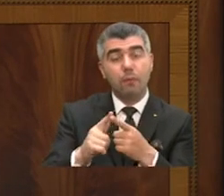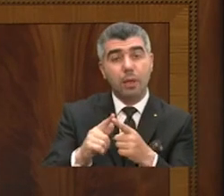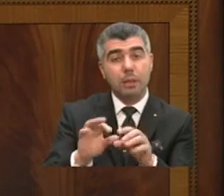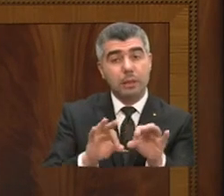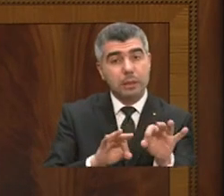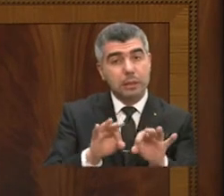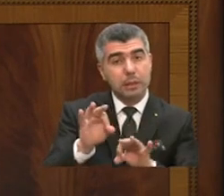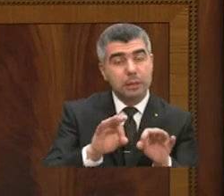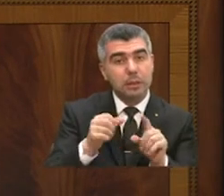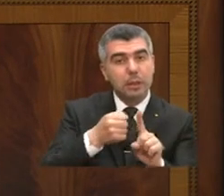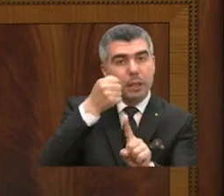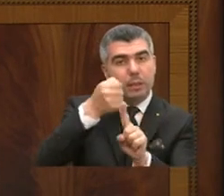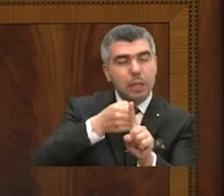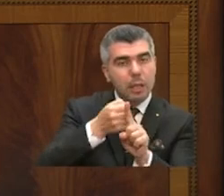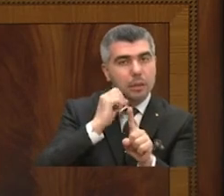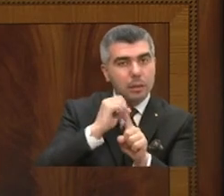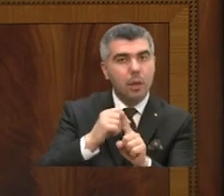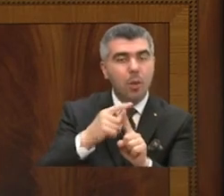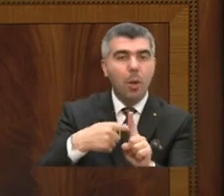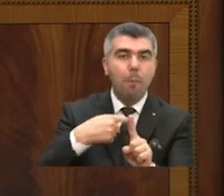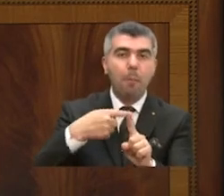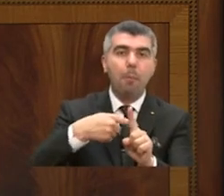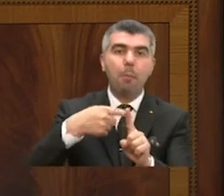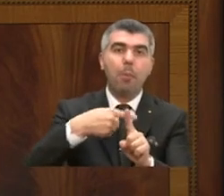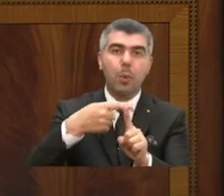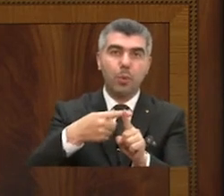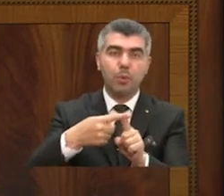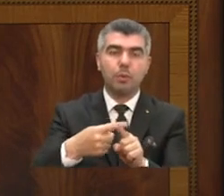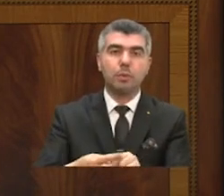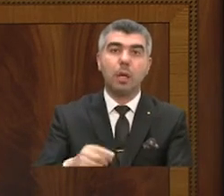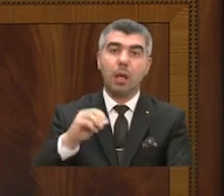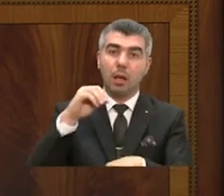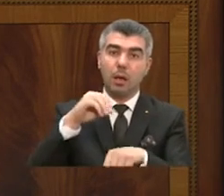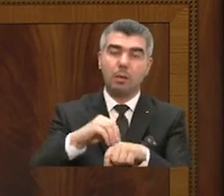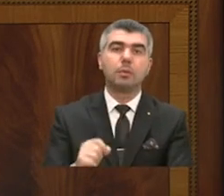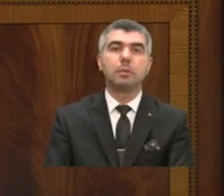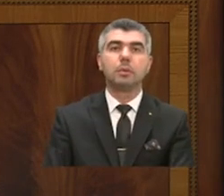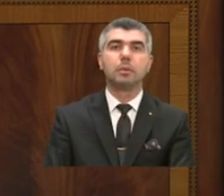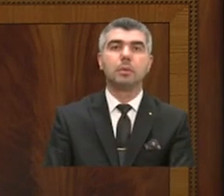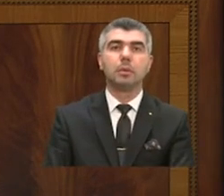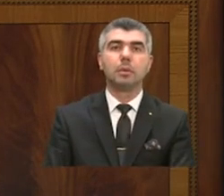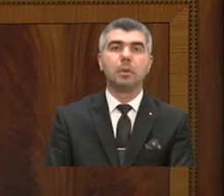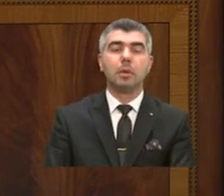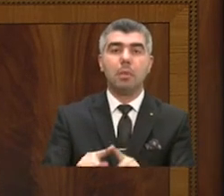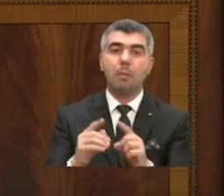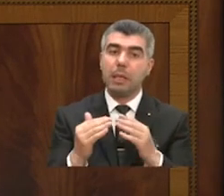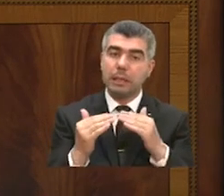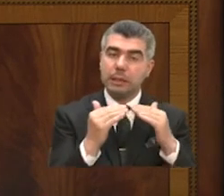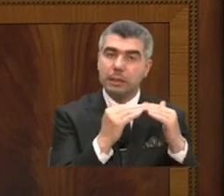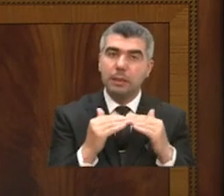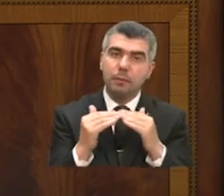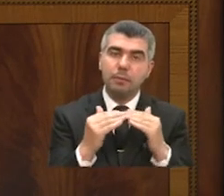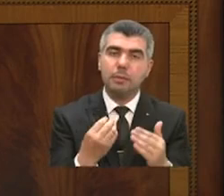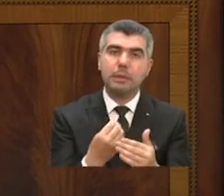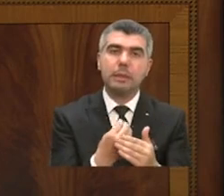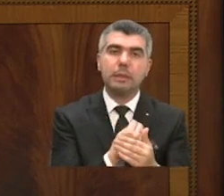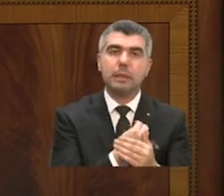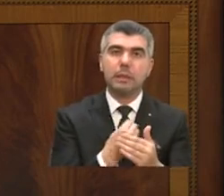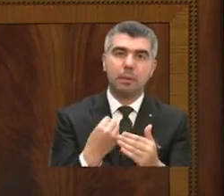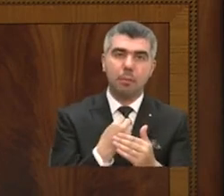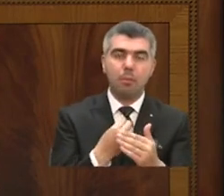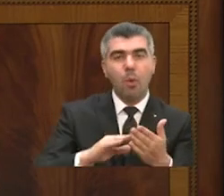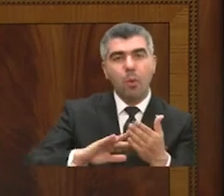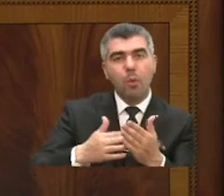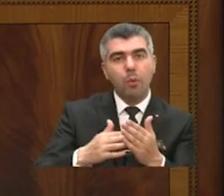للمخططات والأوراش الكبرى. بالإضافة إلى ذلك ستعمل على ملائمة السياسة الصحية مع